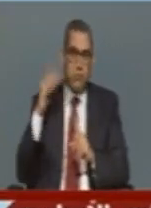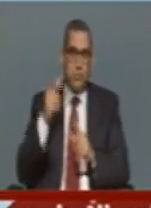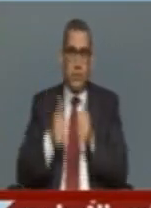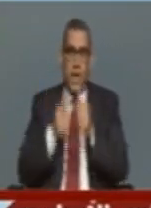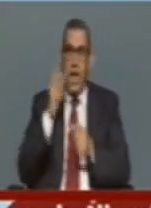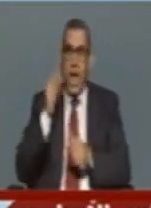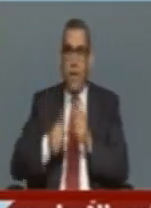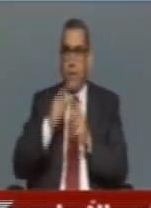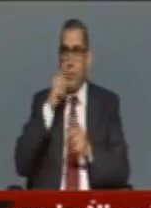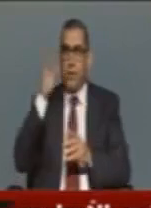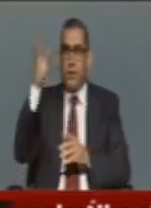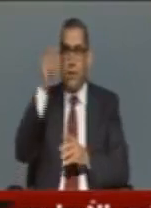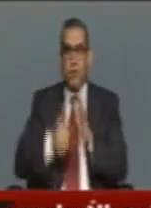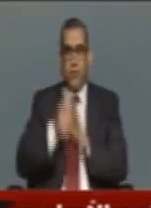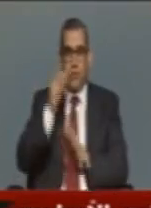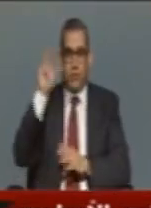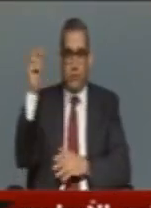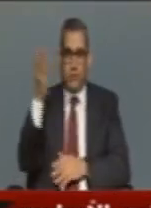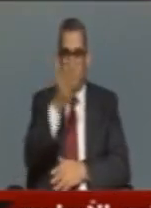الدولية.